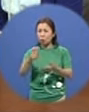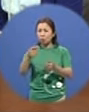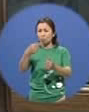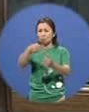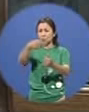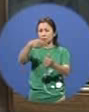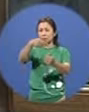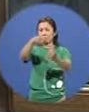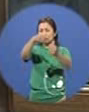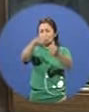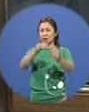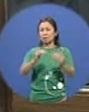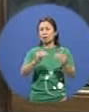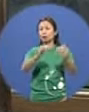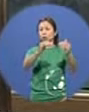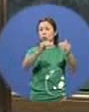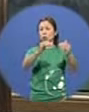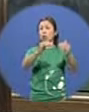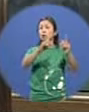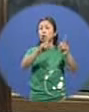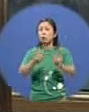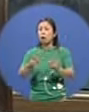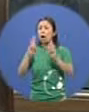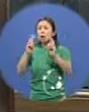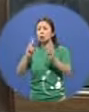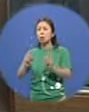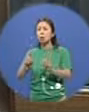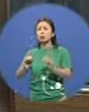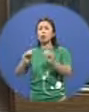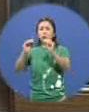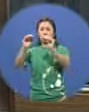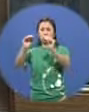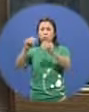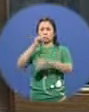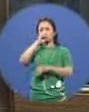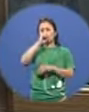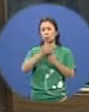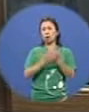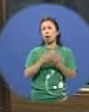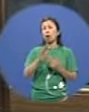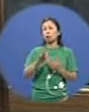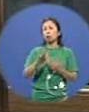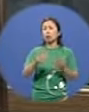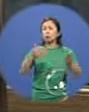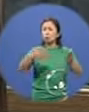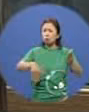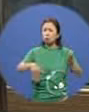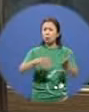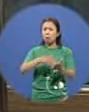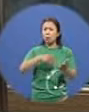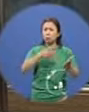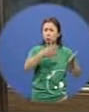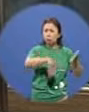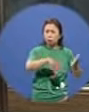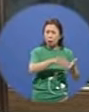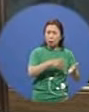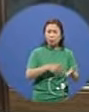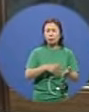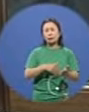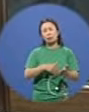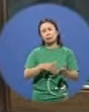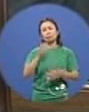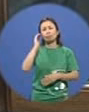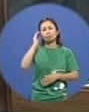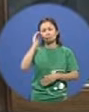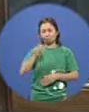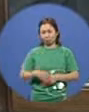ことによって企業の成長も図られるとこういういいところがすごいあるんですけどそれが途中でプツプツ切れてしまうんですねでそれは